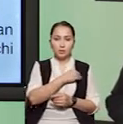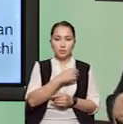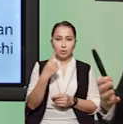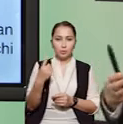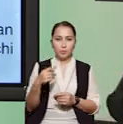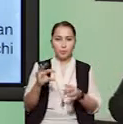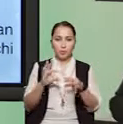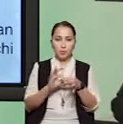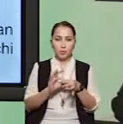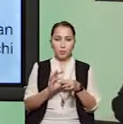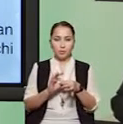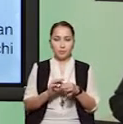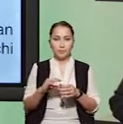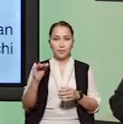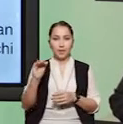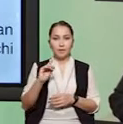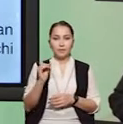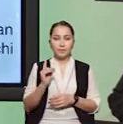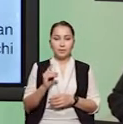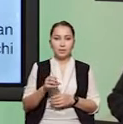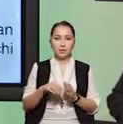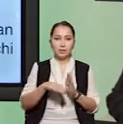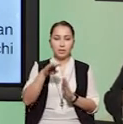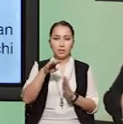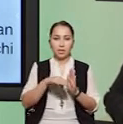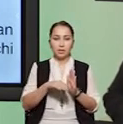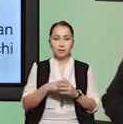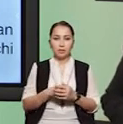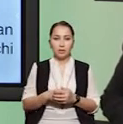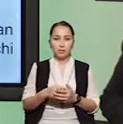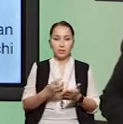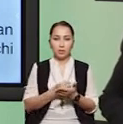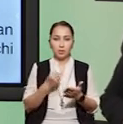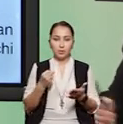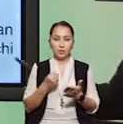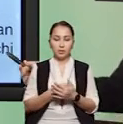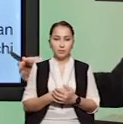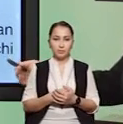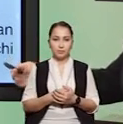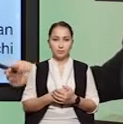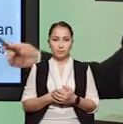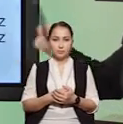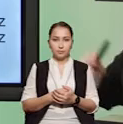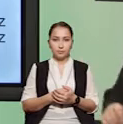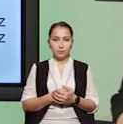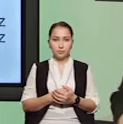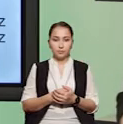birligini bir-biriga bog'lovchi fizik kattalik, ya'ni doimiy kattalik hisoblanadi.